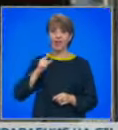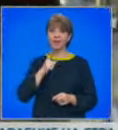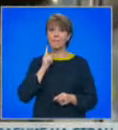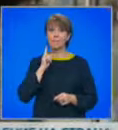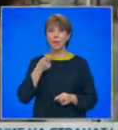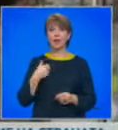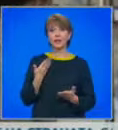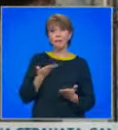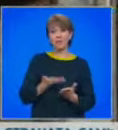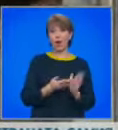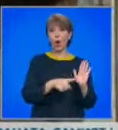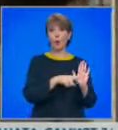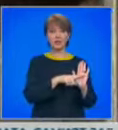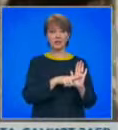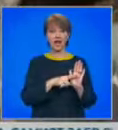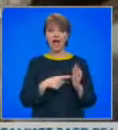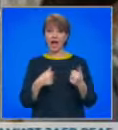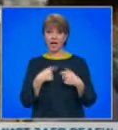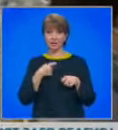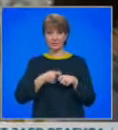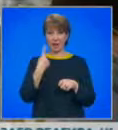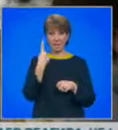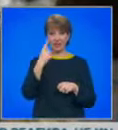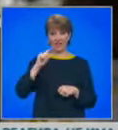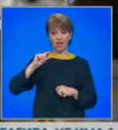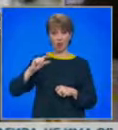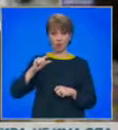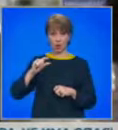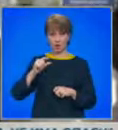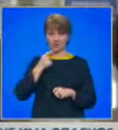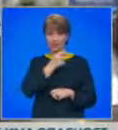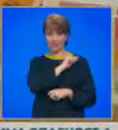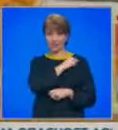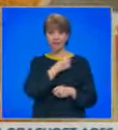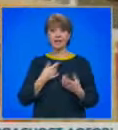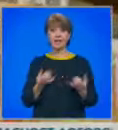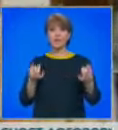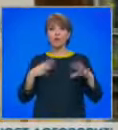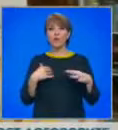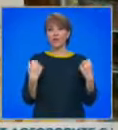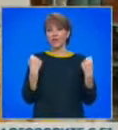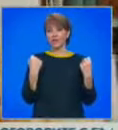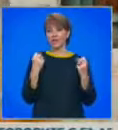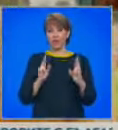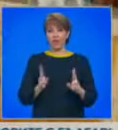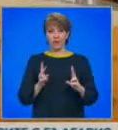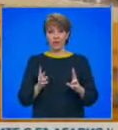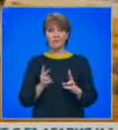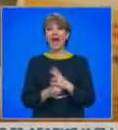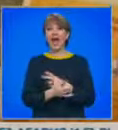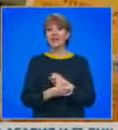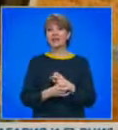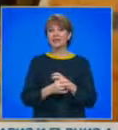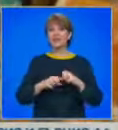тест. Слагам си първа доза на ваксината, защото отново искам да живея нормално. Австрийските власти промениха